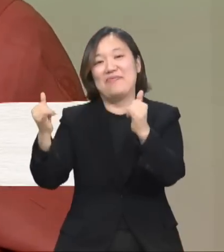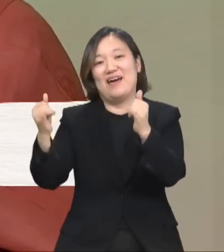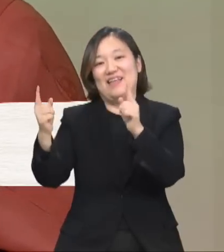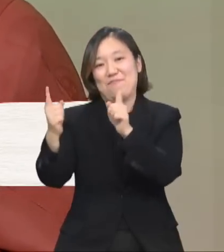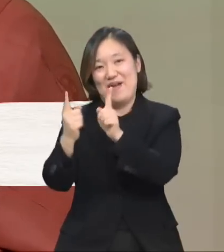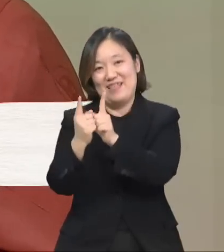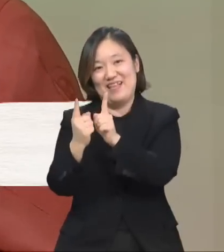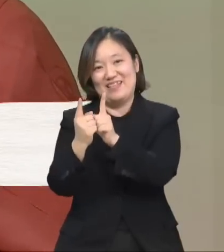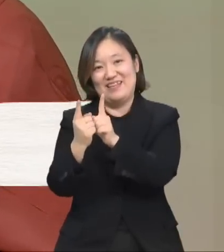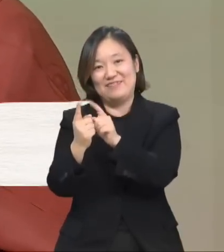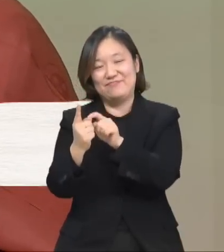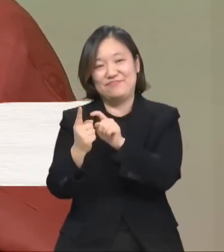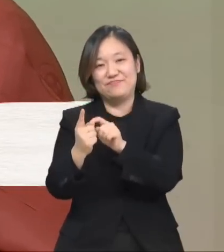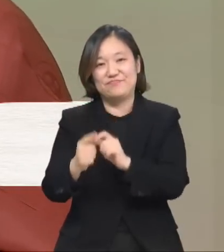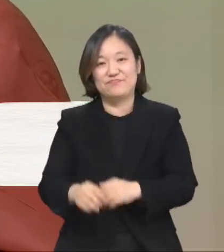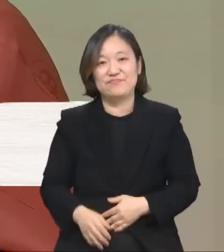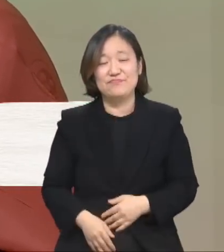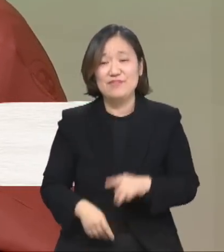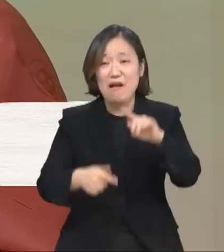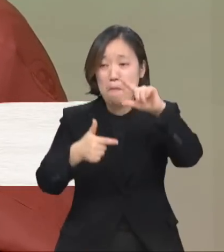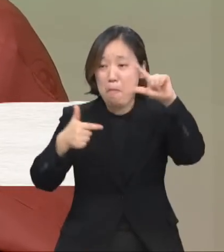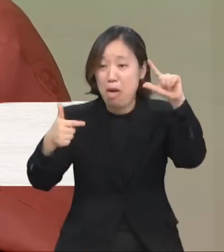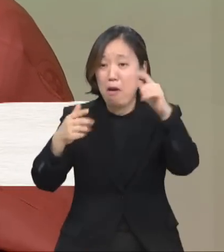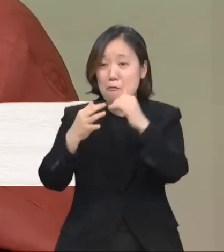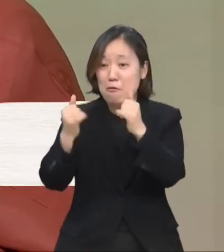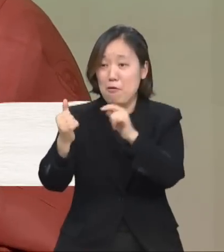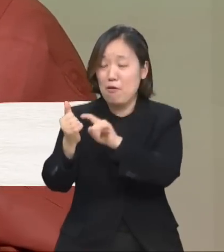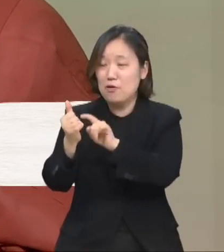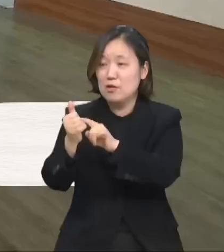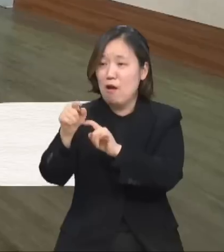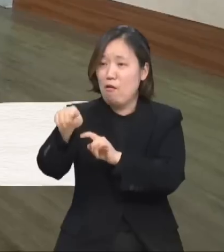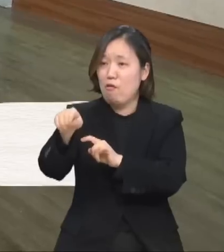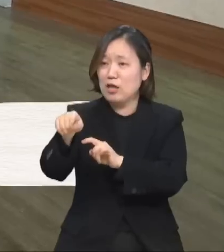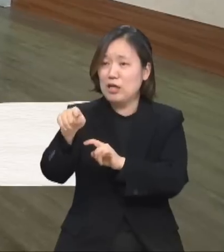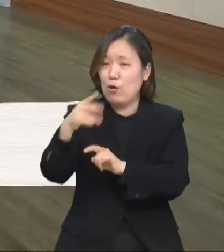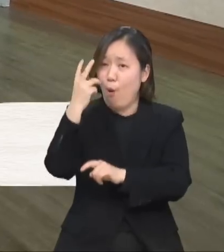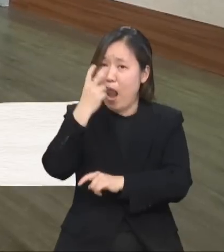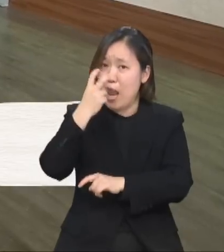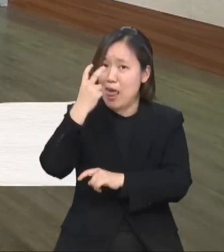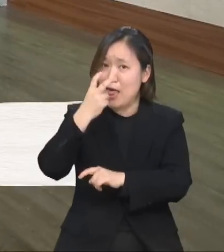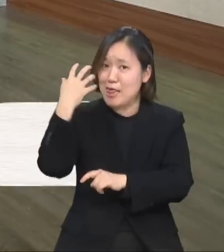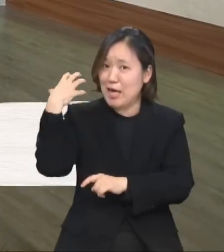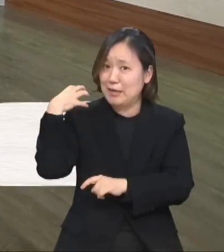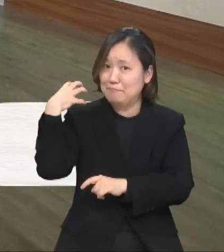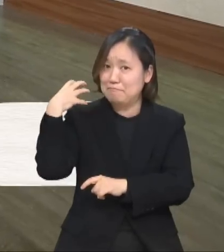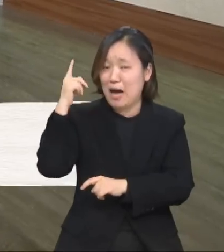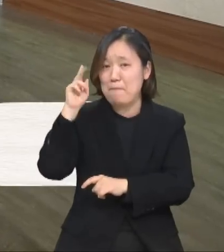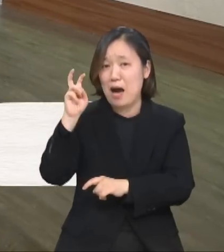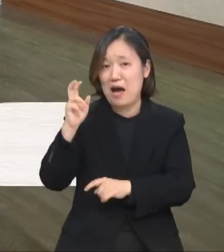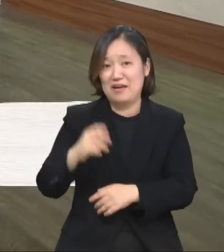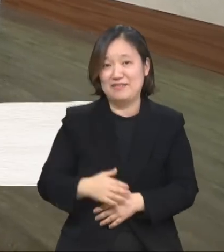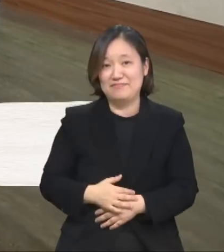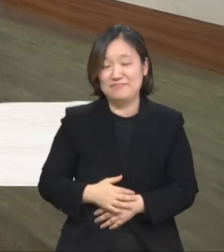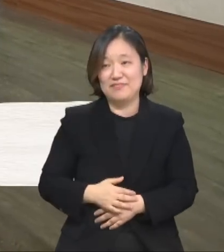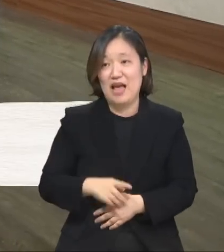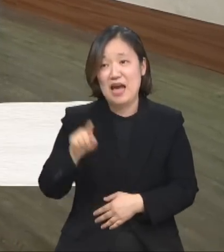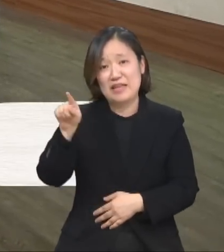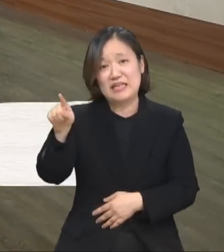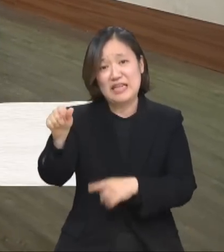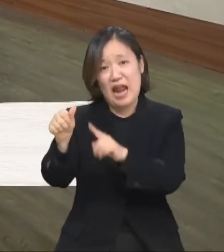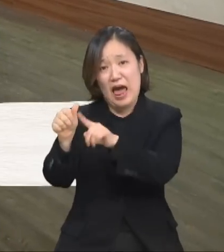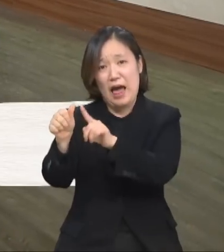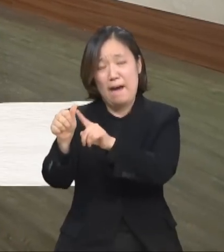그 유명 배우는 그곳에 관린처럼 보였는데 아마도 불보살님이